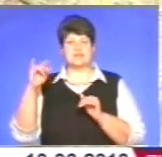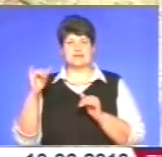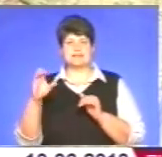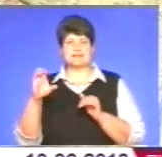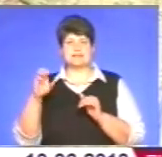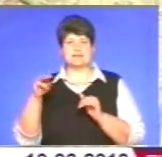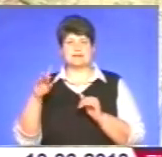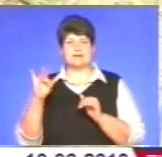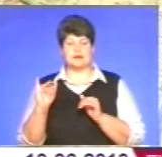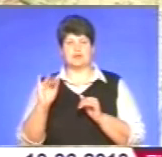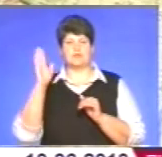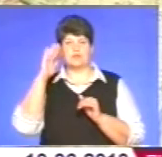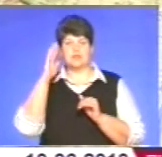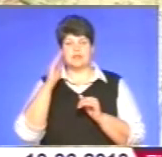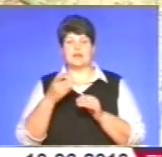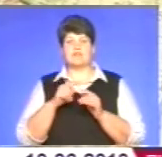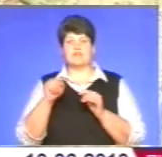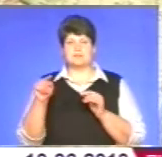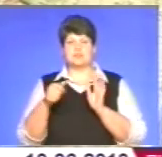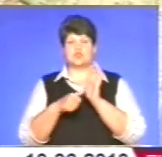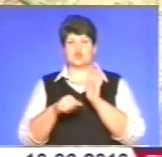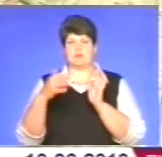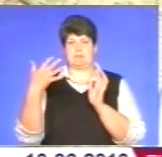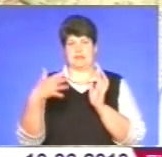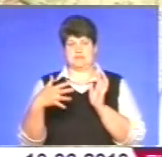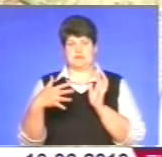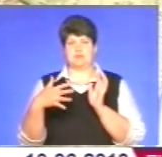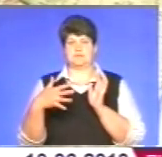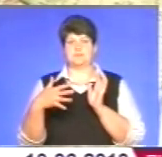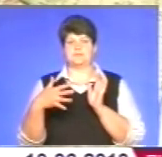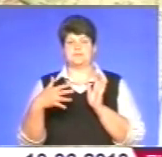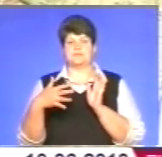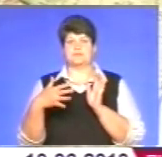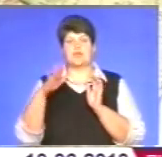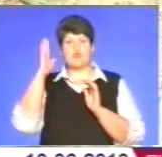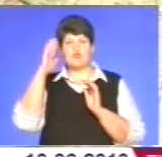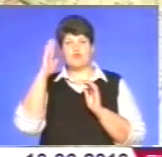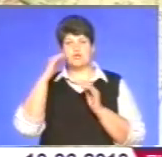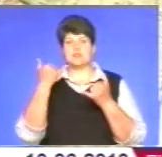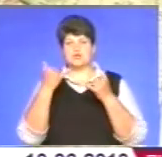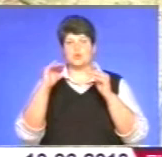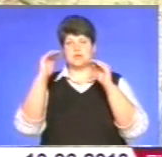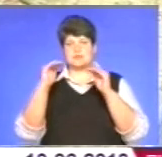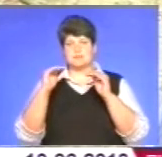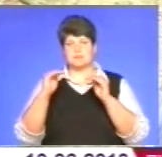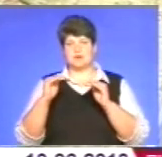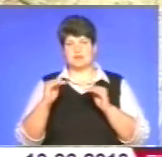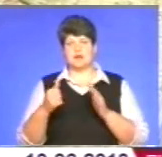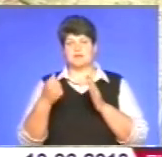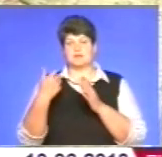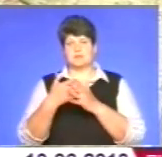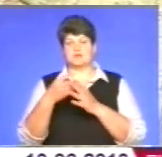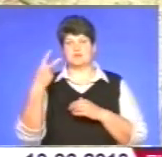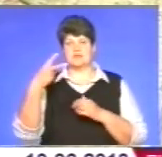що вихід на заплаву – це відмітка 650. Вода на сьогодні йде спад води до 20